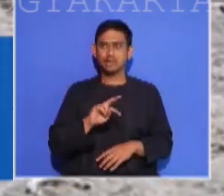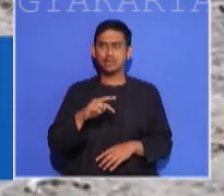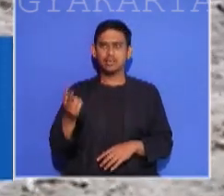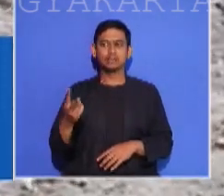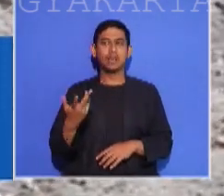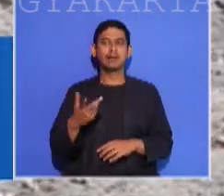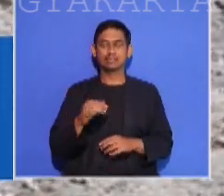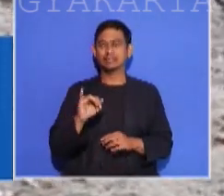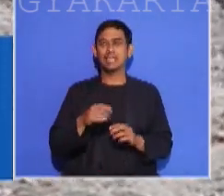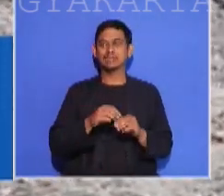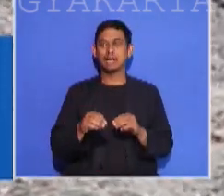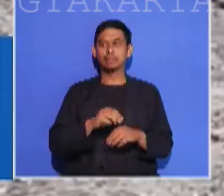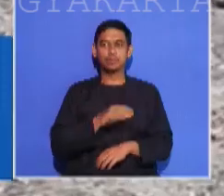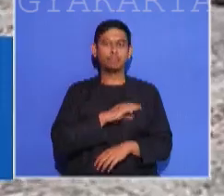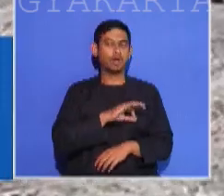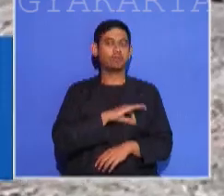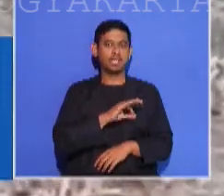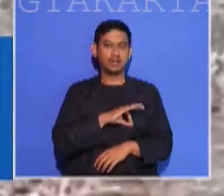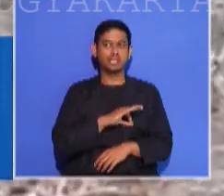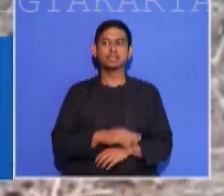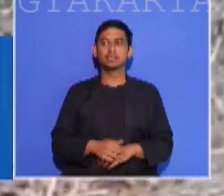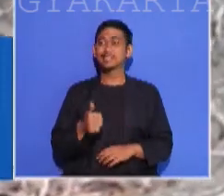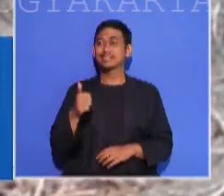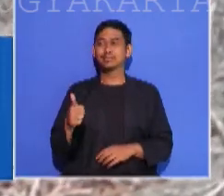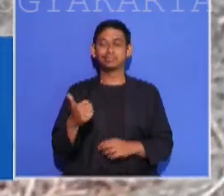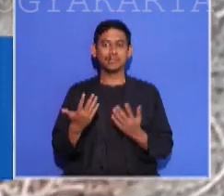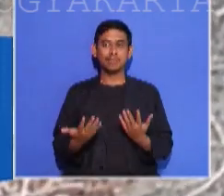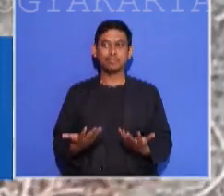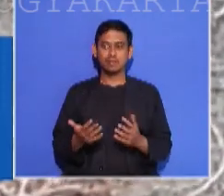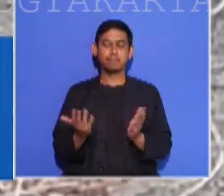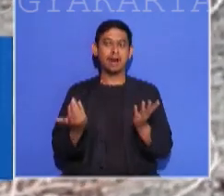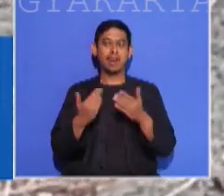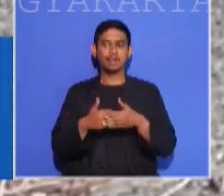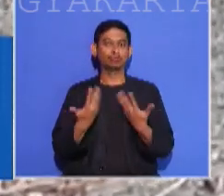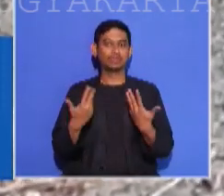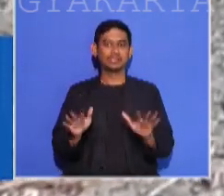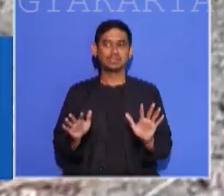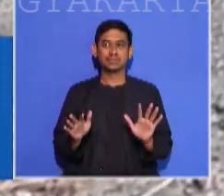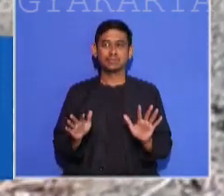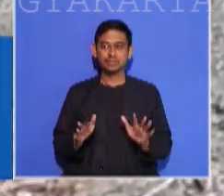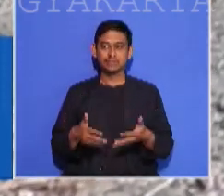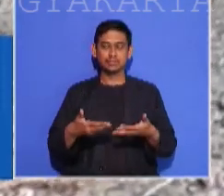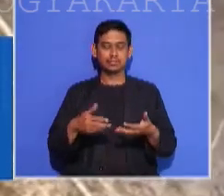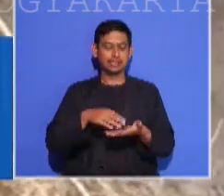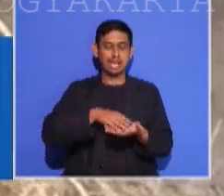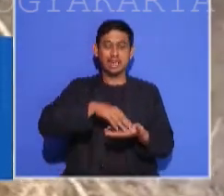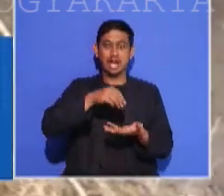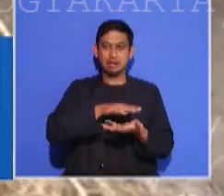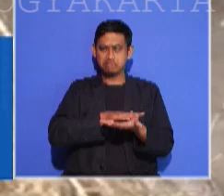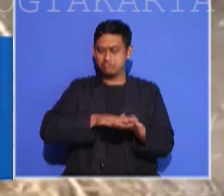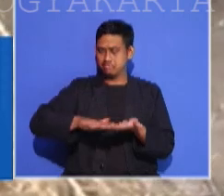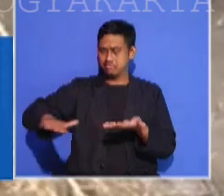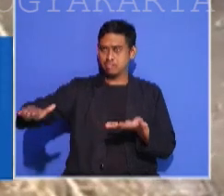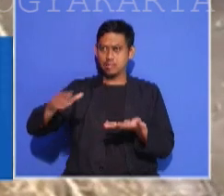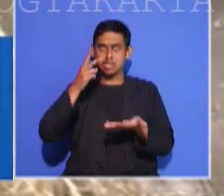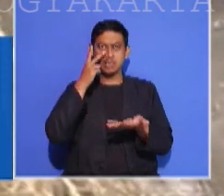menika kawontenanipun sampun walik grimbyang. Lahan pesisir ingkang sawu bero sak menika sampun ketingal ijo royo-royo,